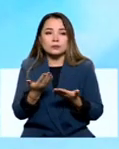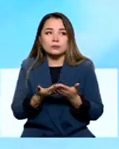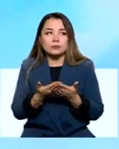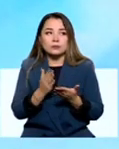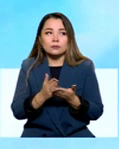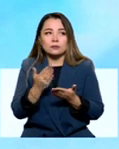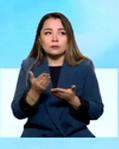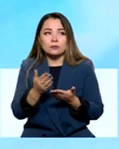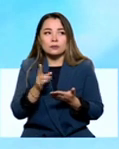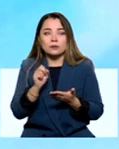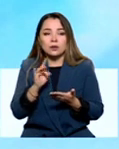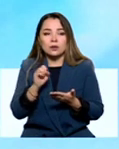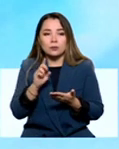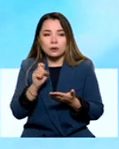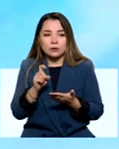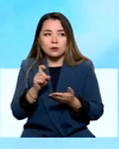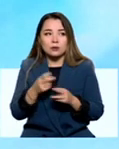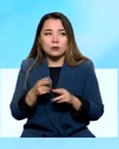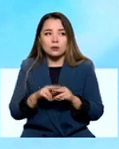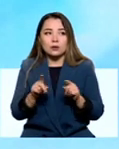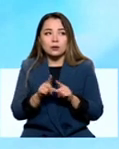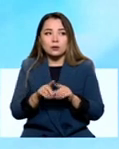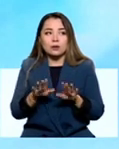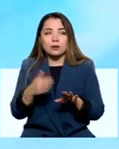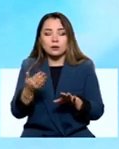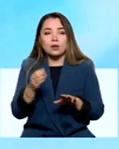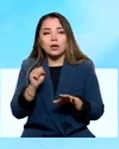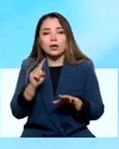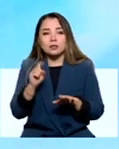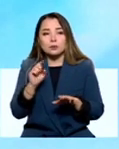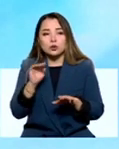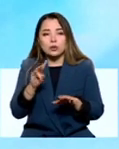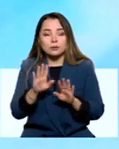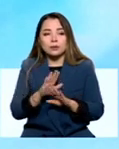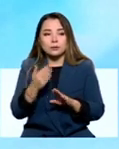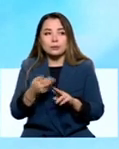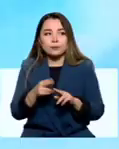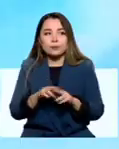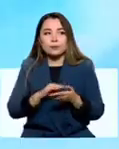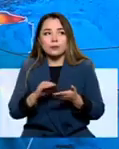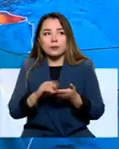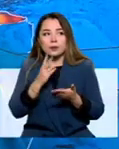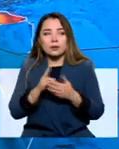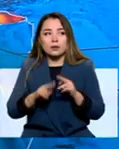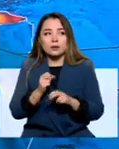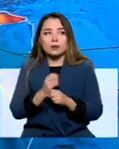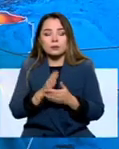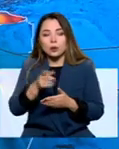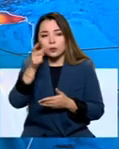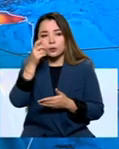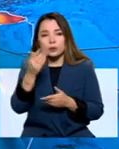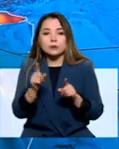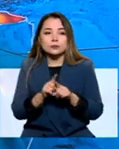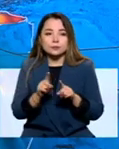Карабах. Карабах да. Ошол бул жерде Азербайжандын гана эмес, бул түрк дүйнөсүнүн дагы чоң салымы бар. Турция чоң